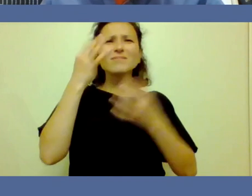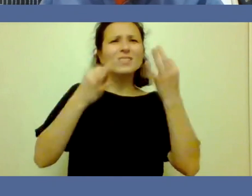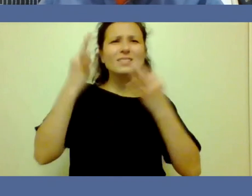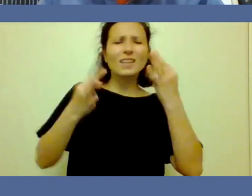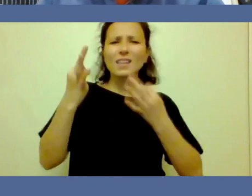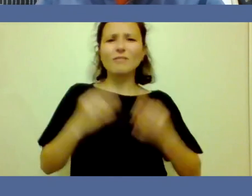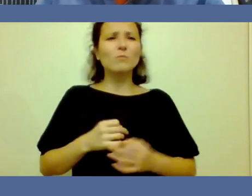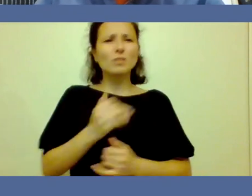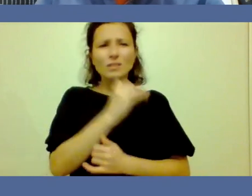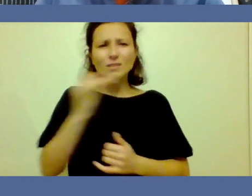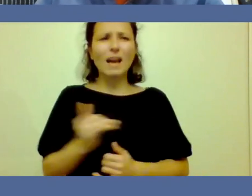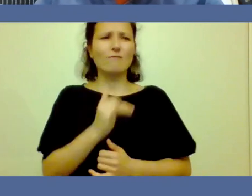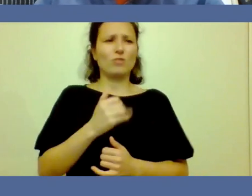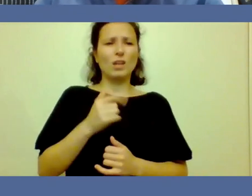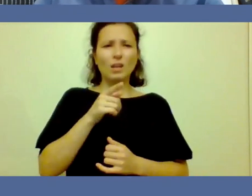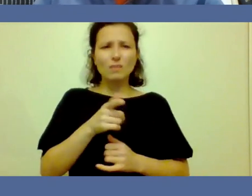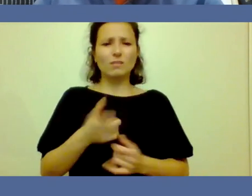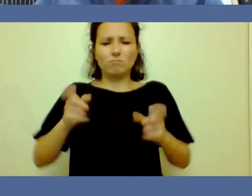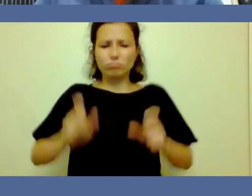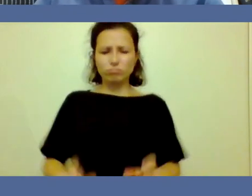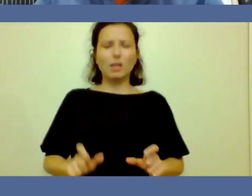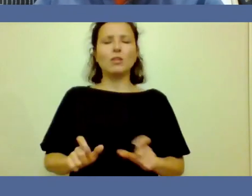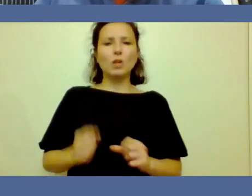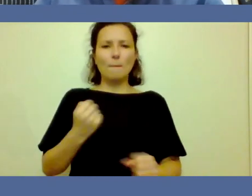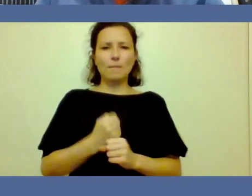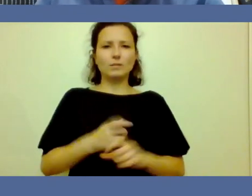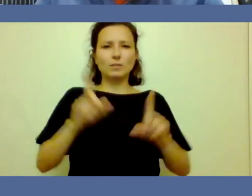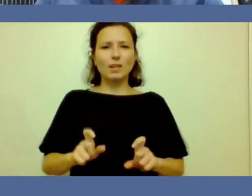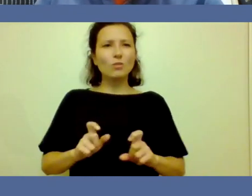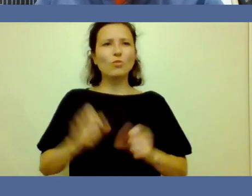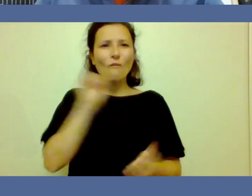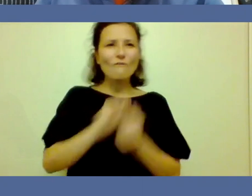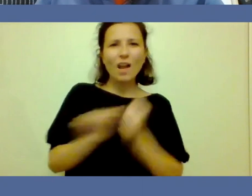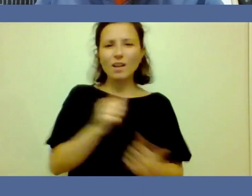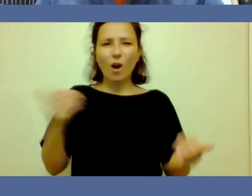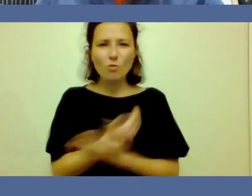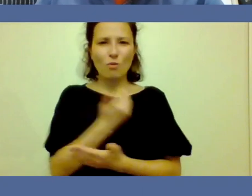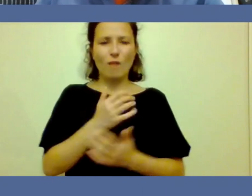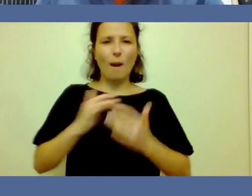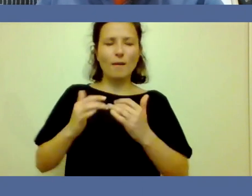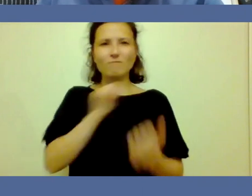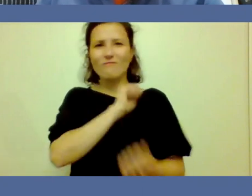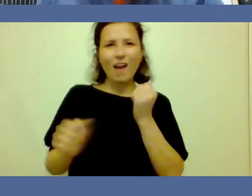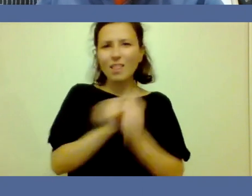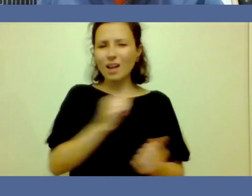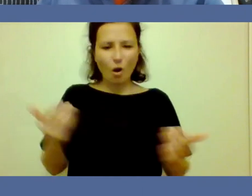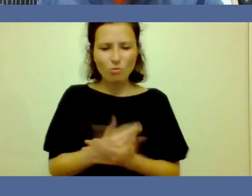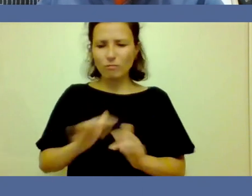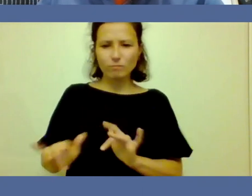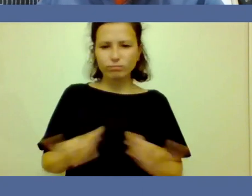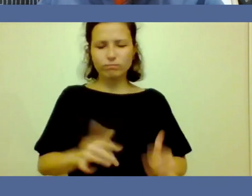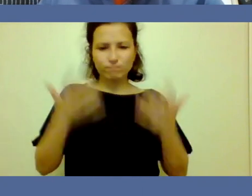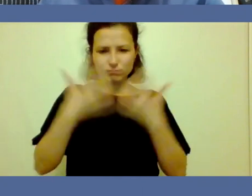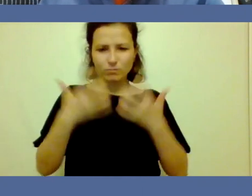jak pan siada do pracy, to pan walczy na nowo. Ta bitwa się zaczyna na nowo. I ja walczę tak